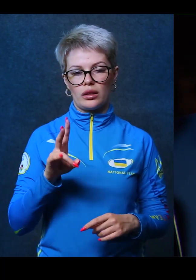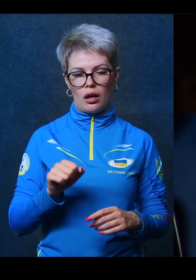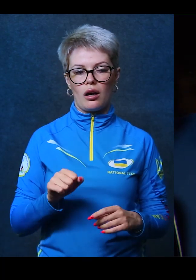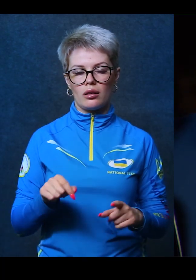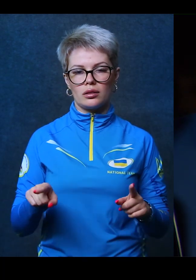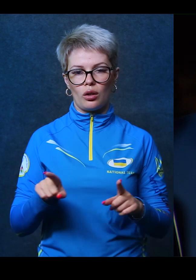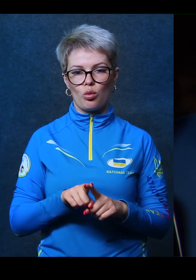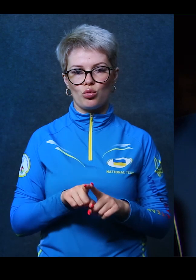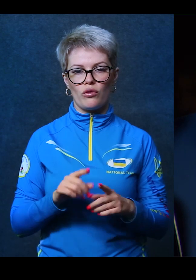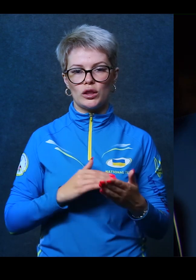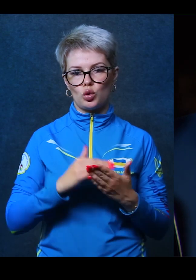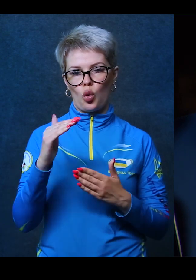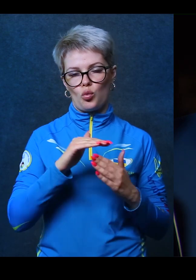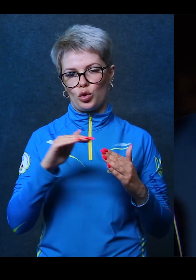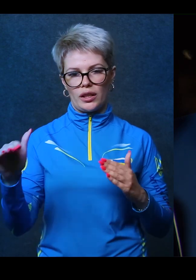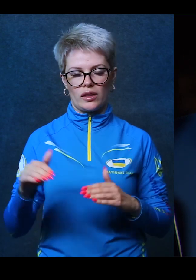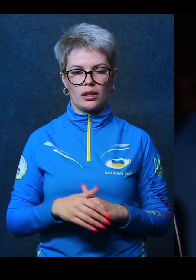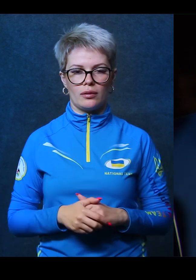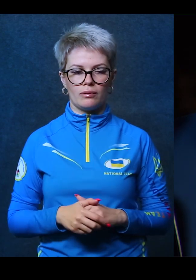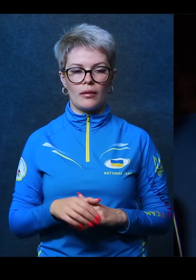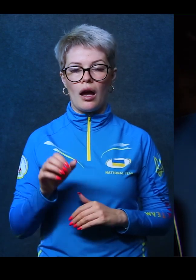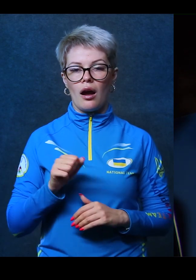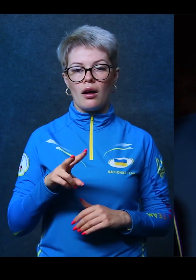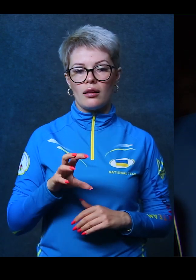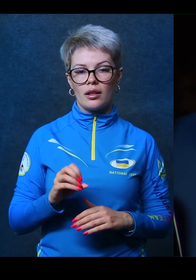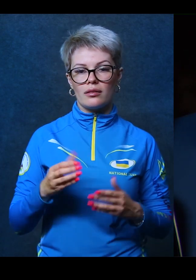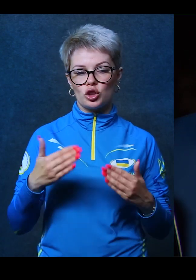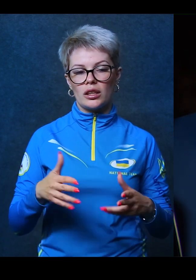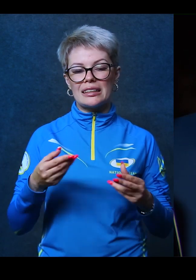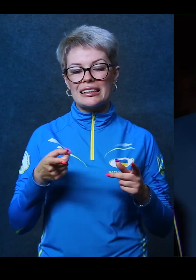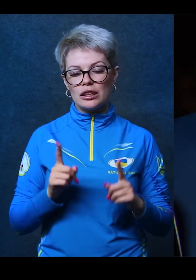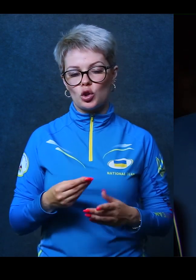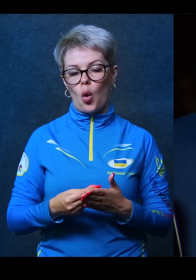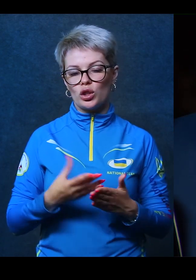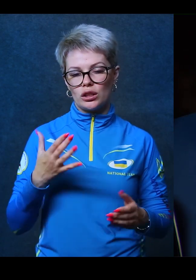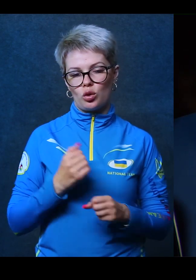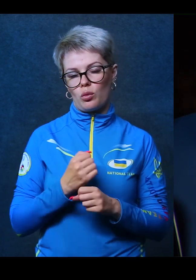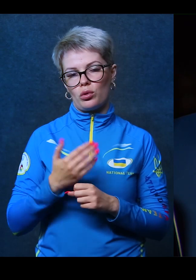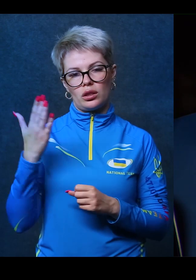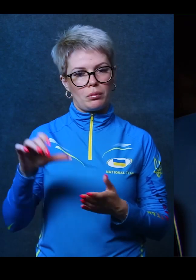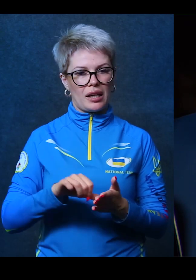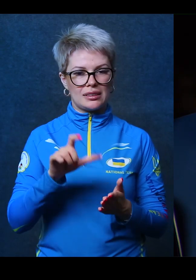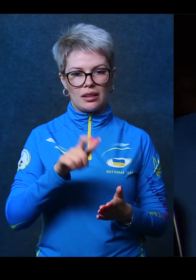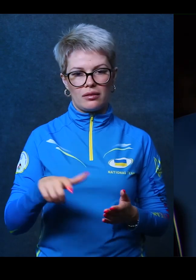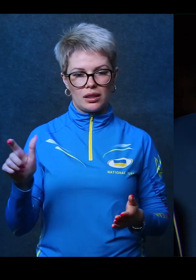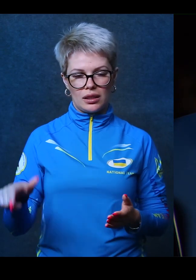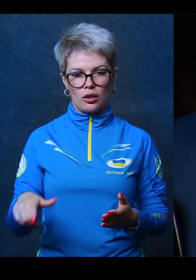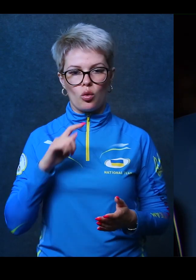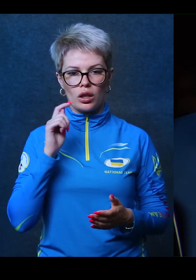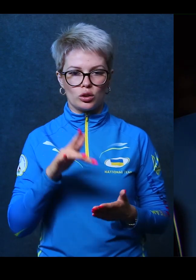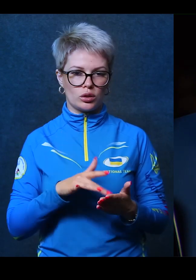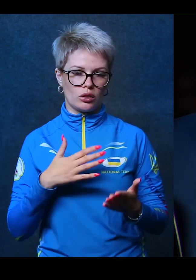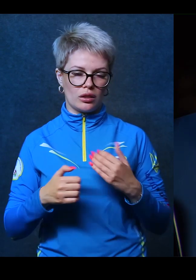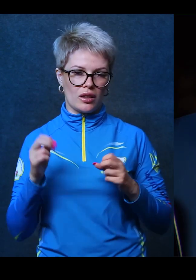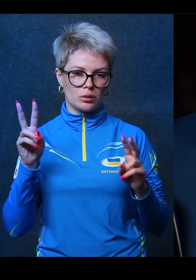такому високому рівні. Але ж вже дійсно оцінку там дадуть вже представники Українського